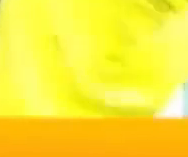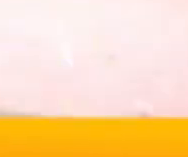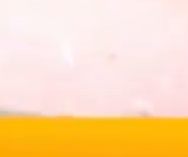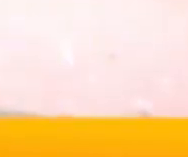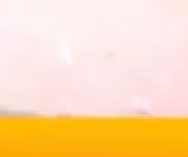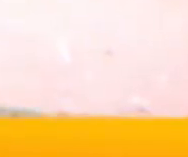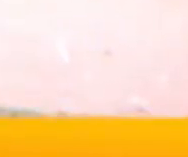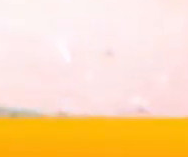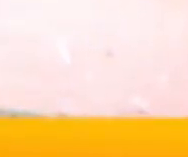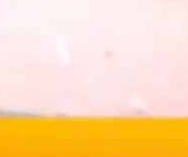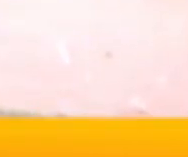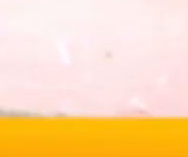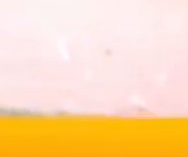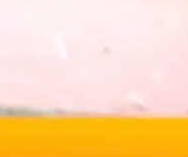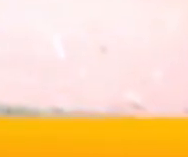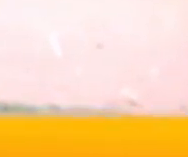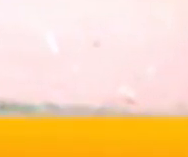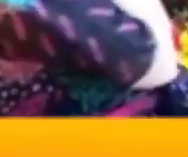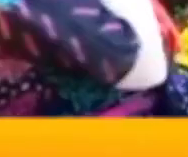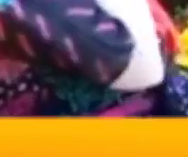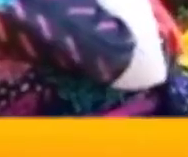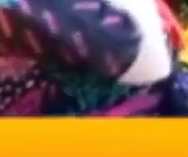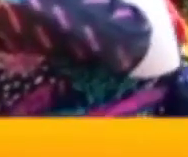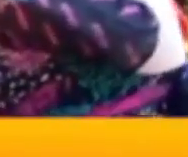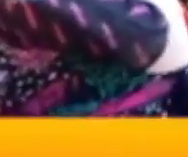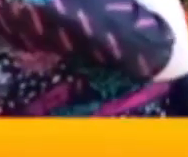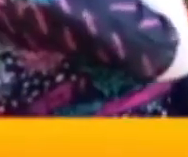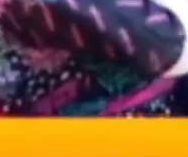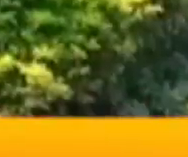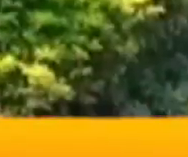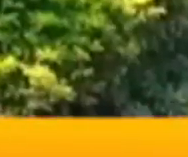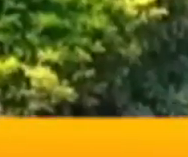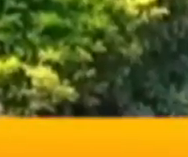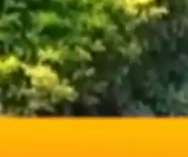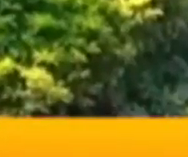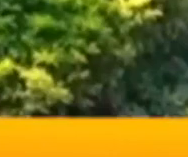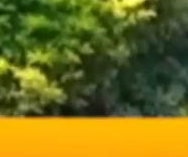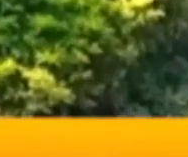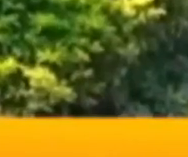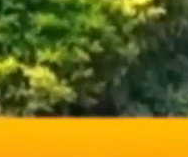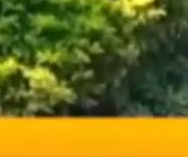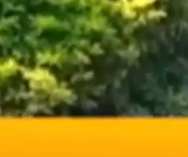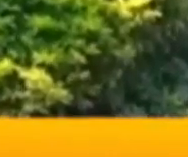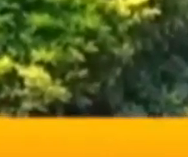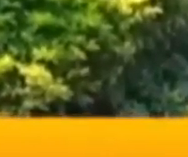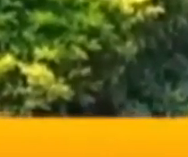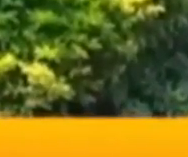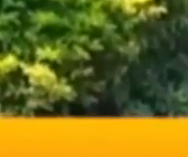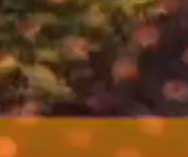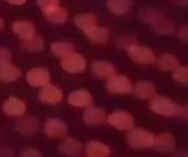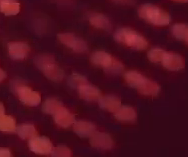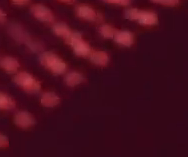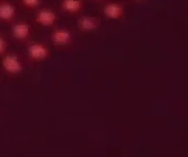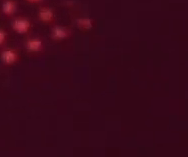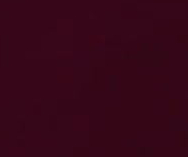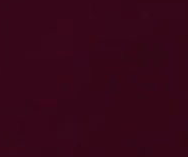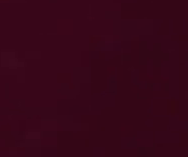baganda bana basangiddwa mu njunga bafo oba kiki ekibase ojogezaako kola ki